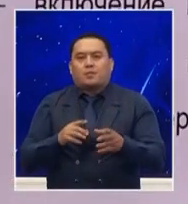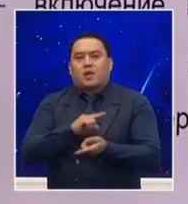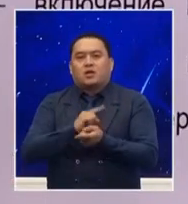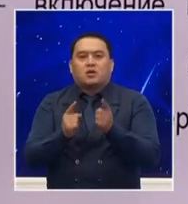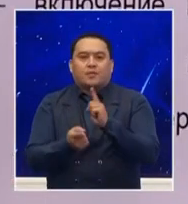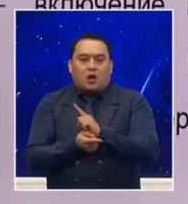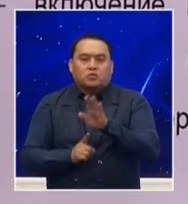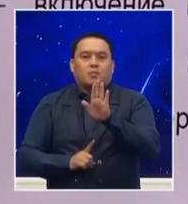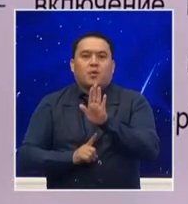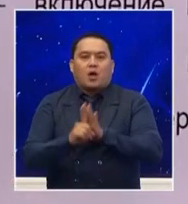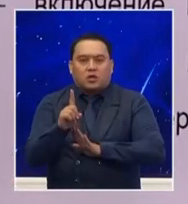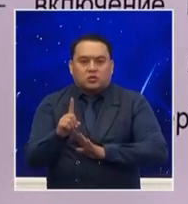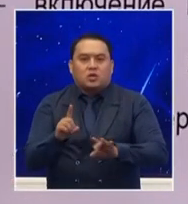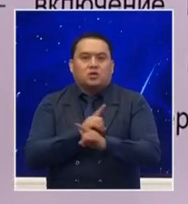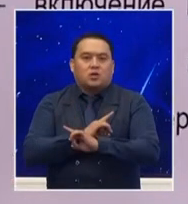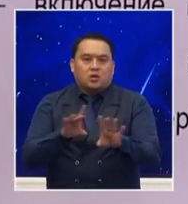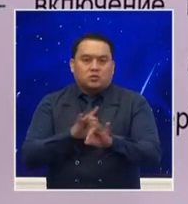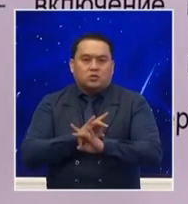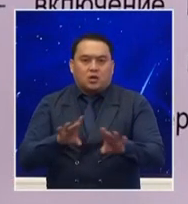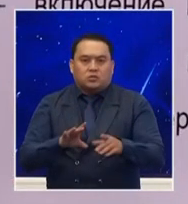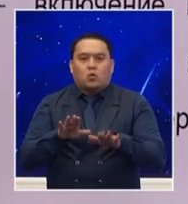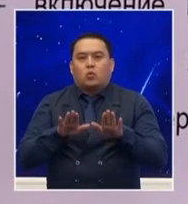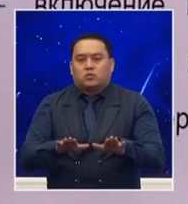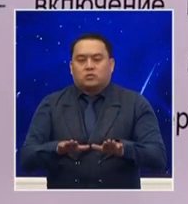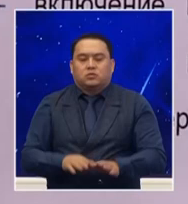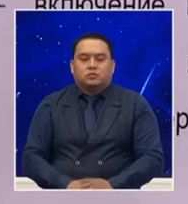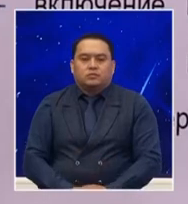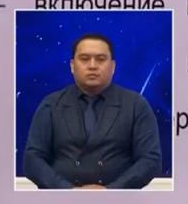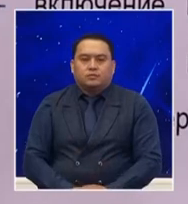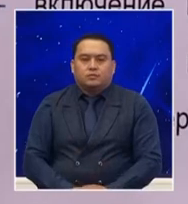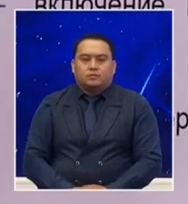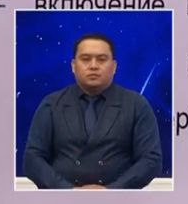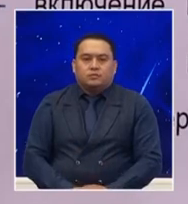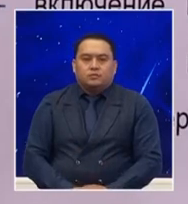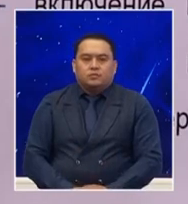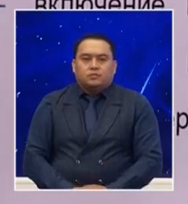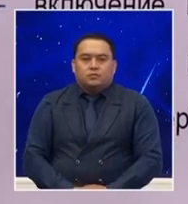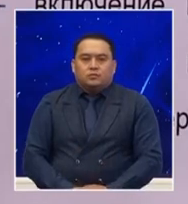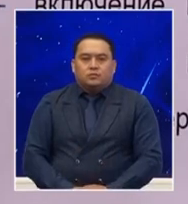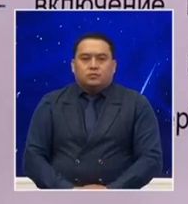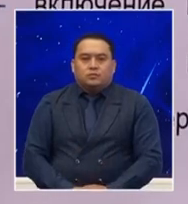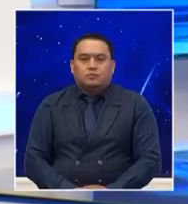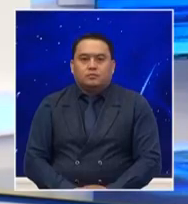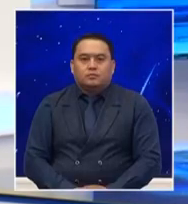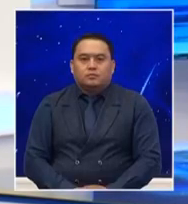Bond Challenge бастамасы шеңберінде елдегі орман жымылғысының деңгейін арттырады.